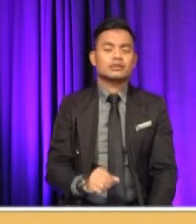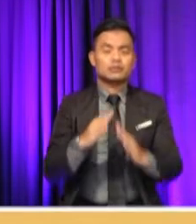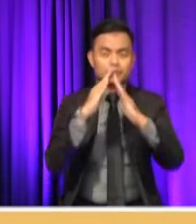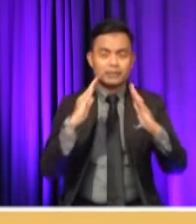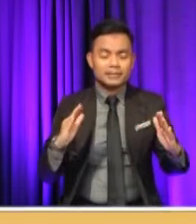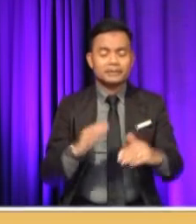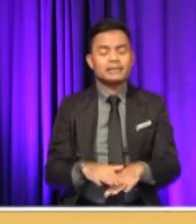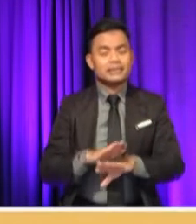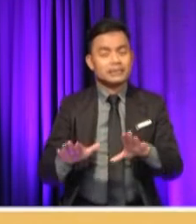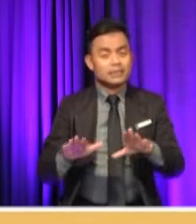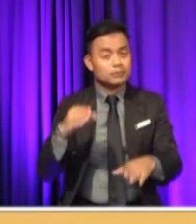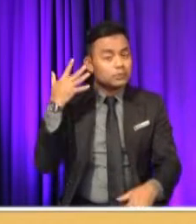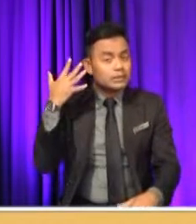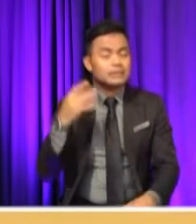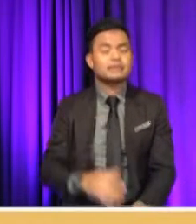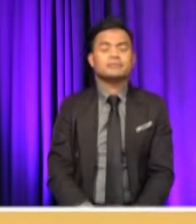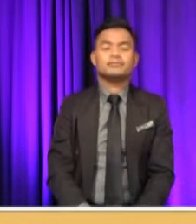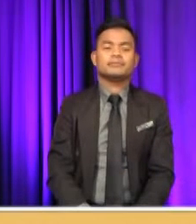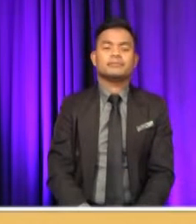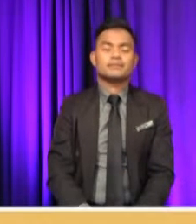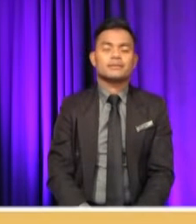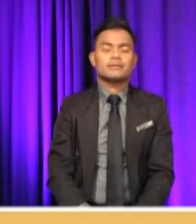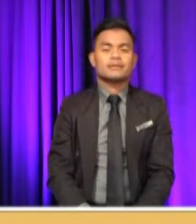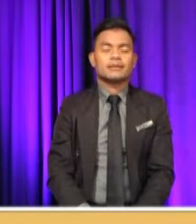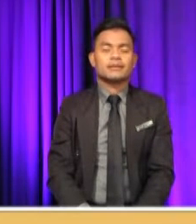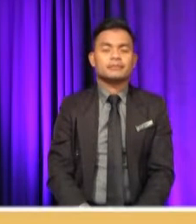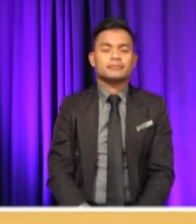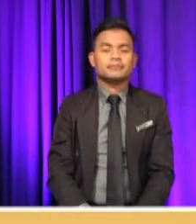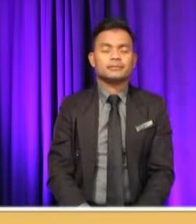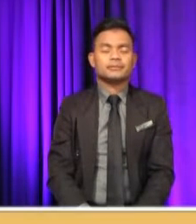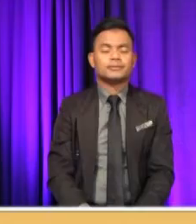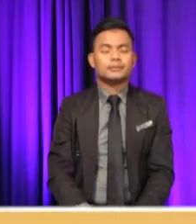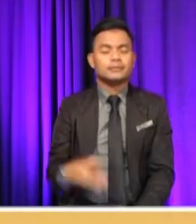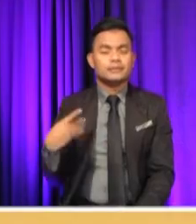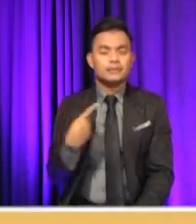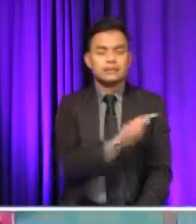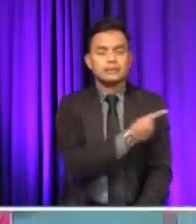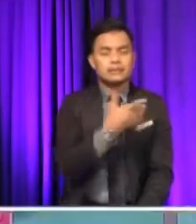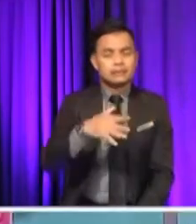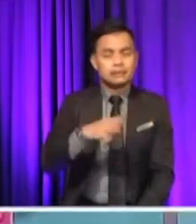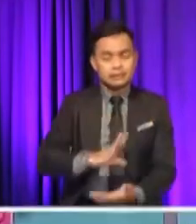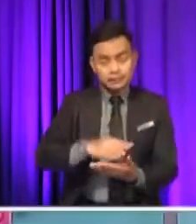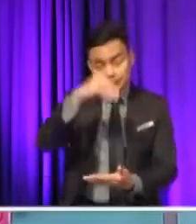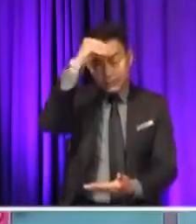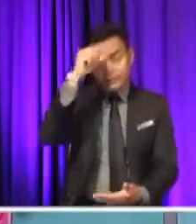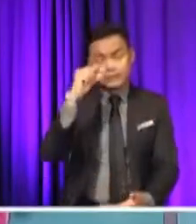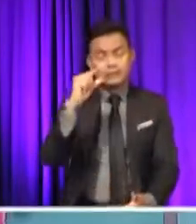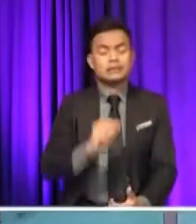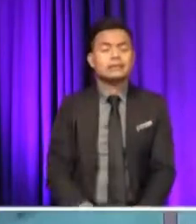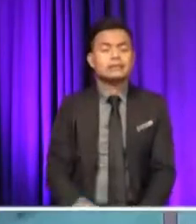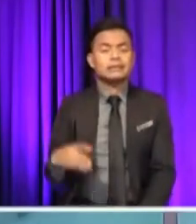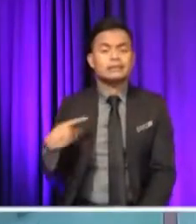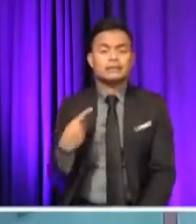lepas, dah tak bunyi. Itu contohnya. Okey, itu kita dah belajar serba sedikit. Okey, kita tengok